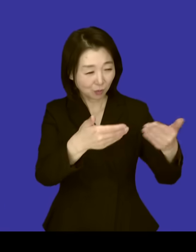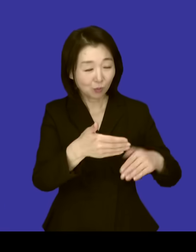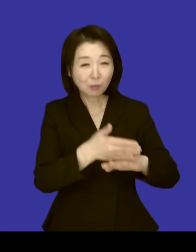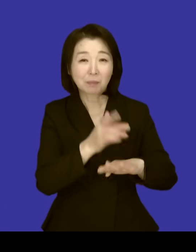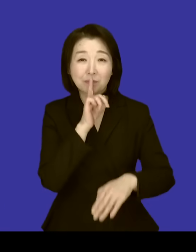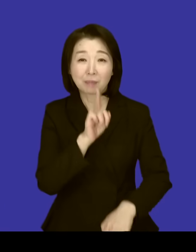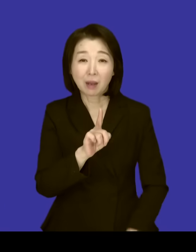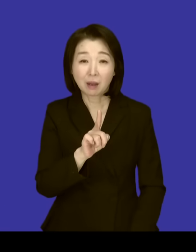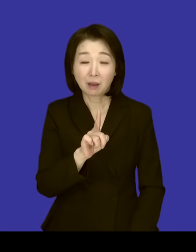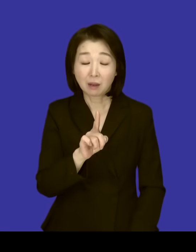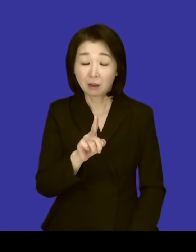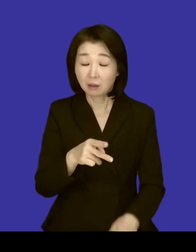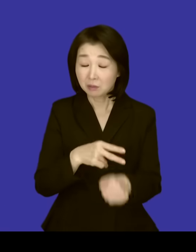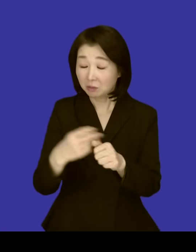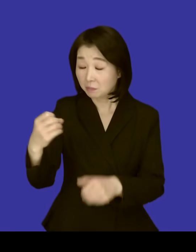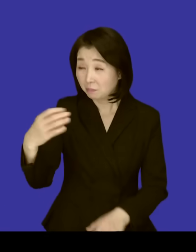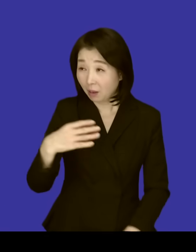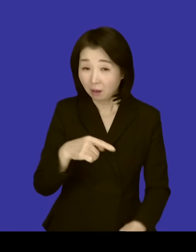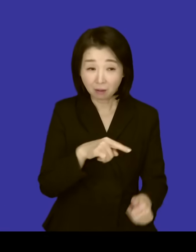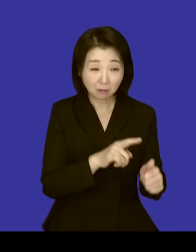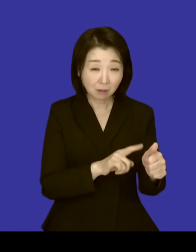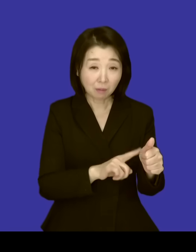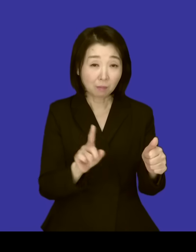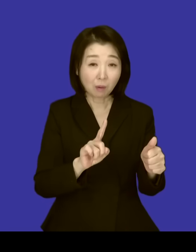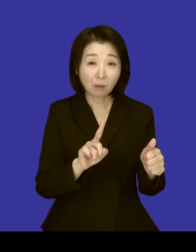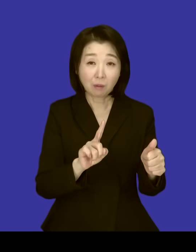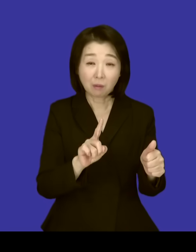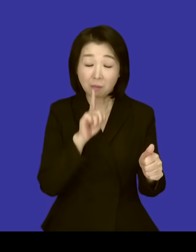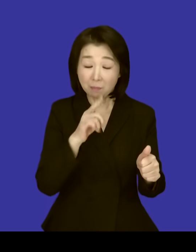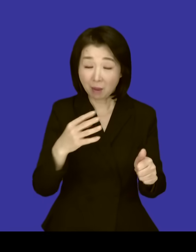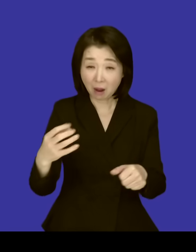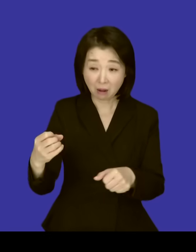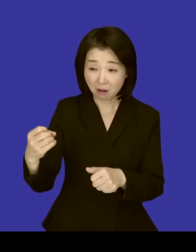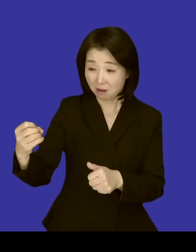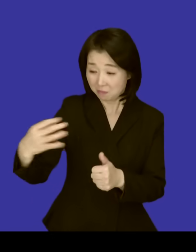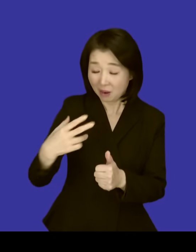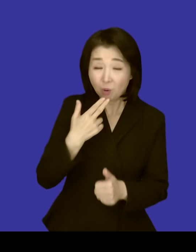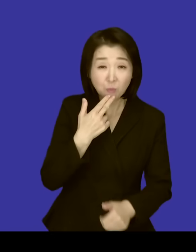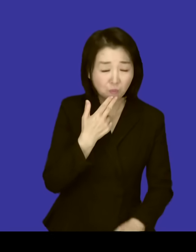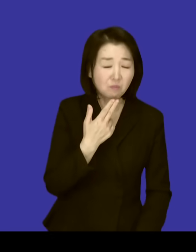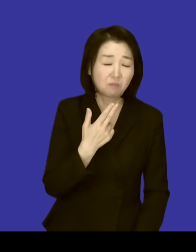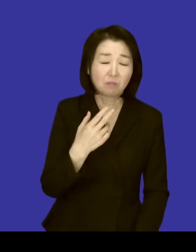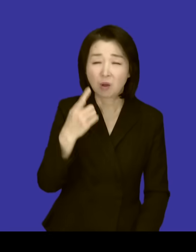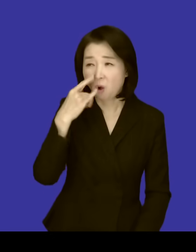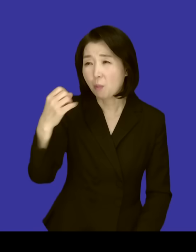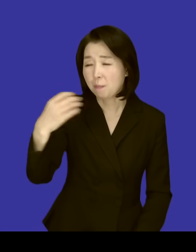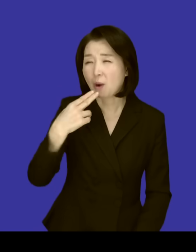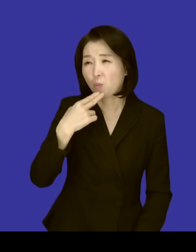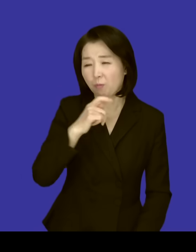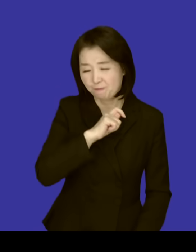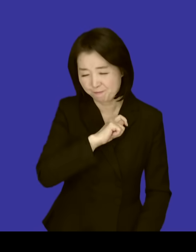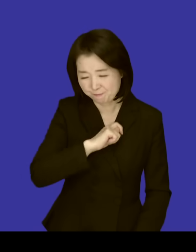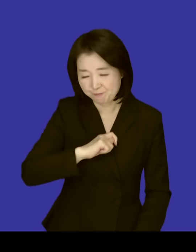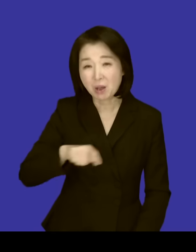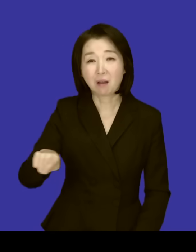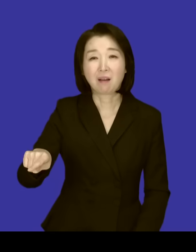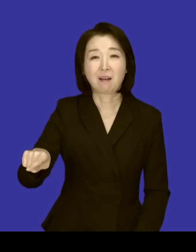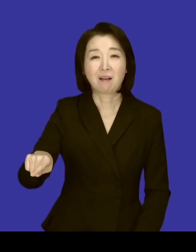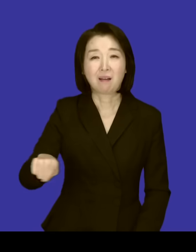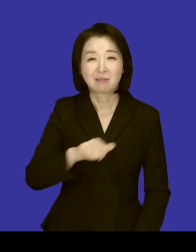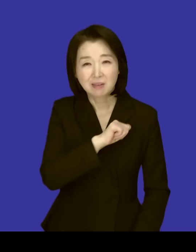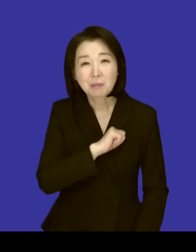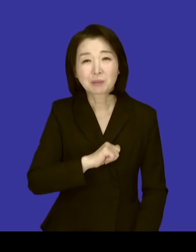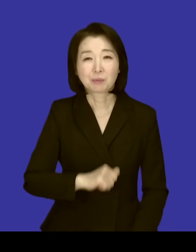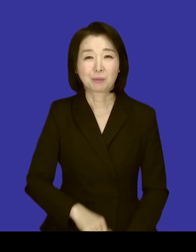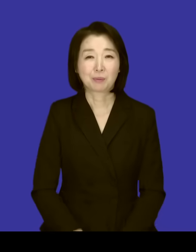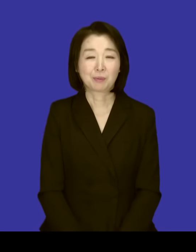그런 선생님의 얘기 듣고도 우리 세웅 어린이에겐 전혀 말은 안 표시를 해주셨- 안 내신 네, 거예요. 안 하시고. 어머님이 너 대단하시네. 학교에 그- 어떻길래 이런 얘기를 안 하셨거든요.